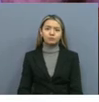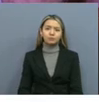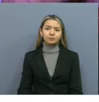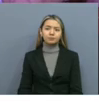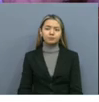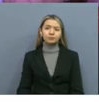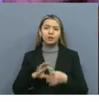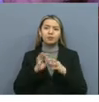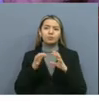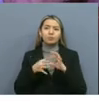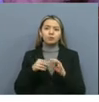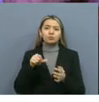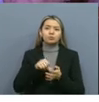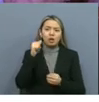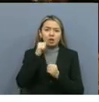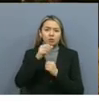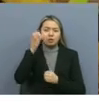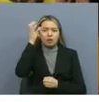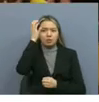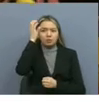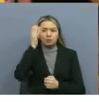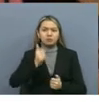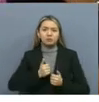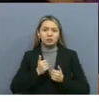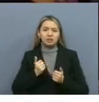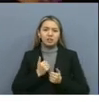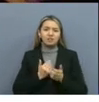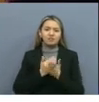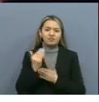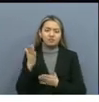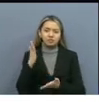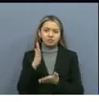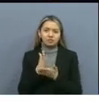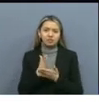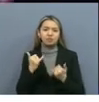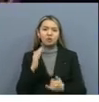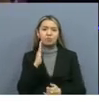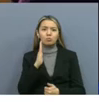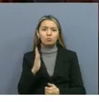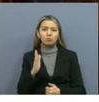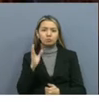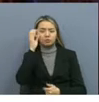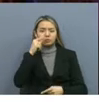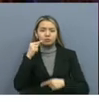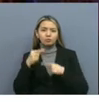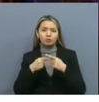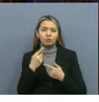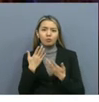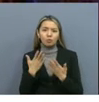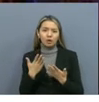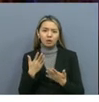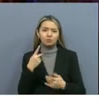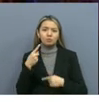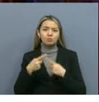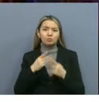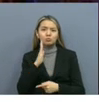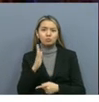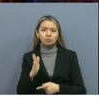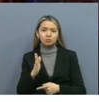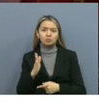Олимпиада қатысушыларының әрқайсының білім, ғылымға деген талпынысы көңіл қуантарлық. Елдің болашағы білімді ұрпақтың қолында десек, келешегіміздің